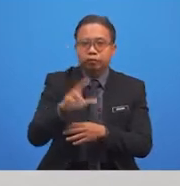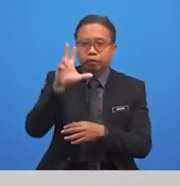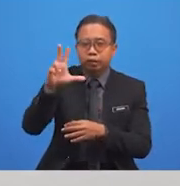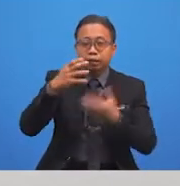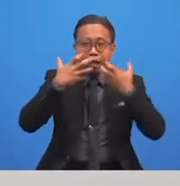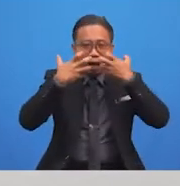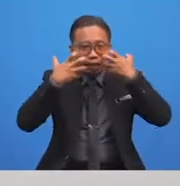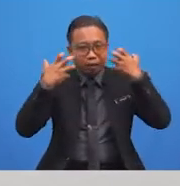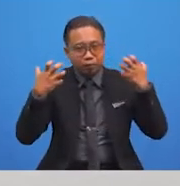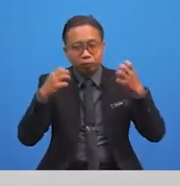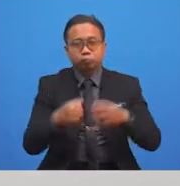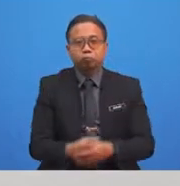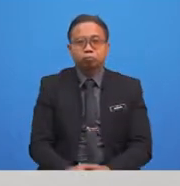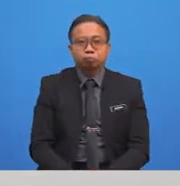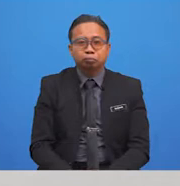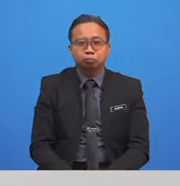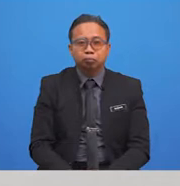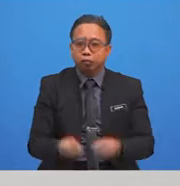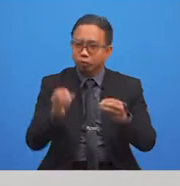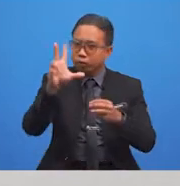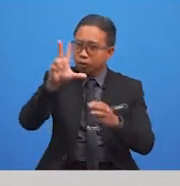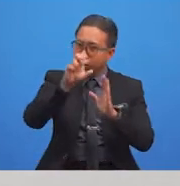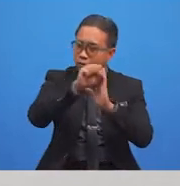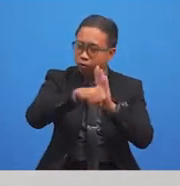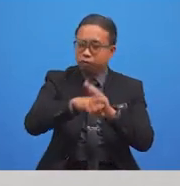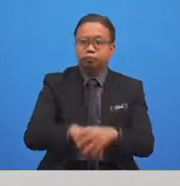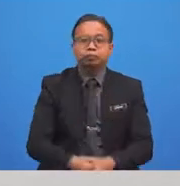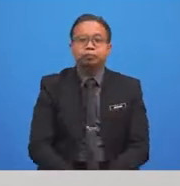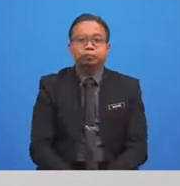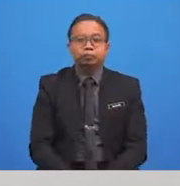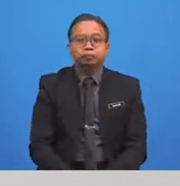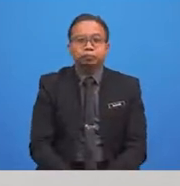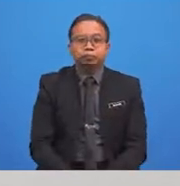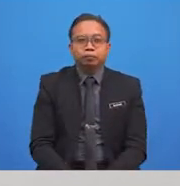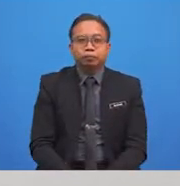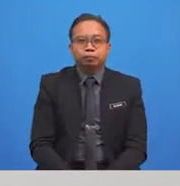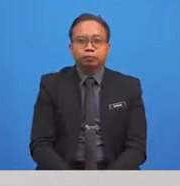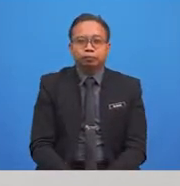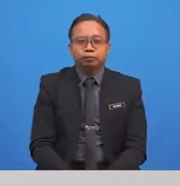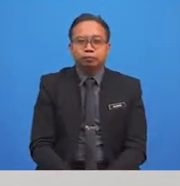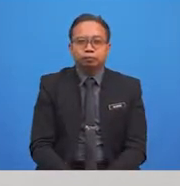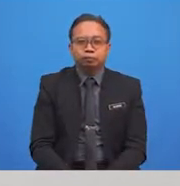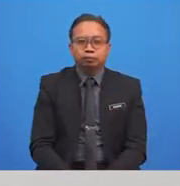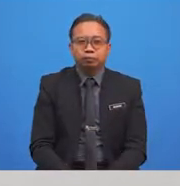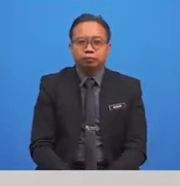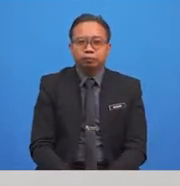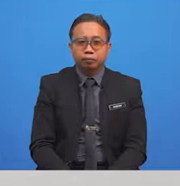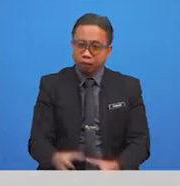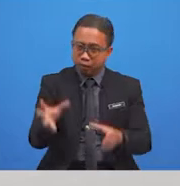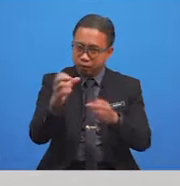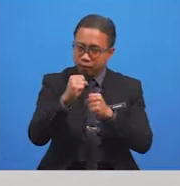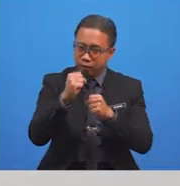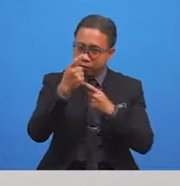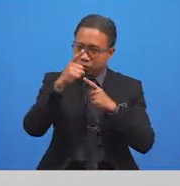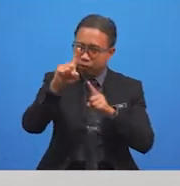Harimau Malaya. Cikgu beri masa 3 saat dari sekarang. Bagaimana murid-murid? Dapat